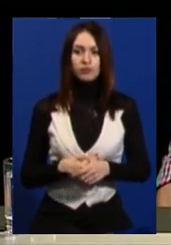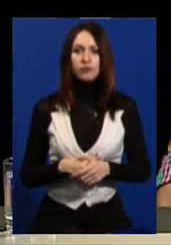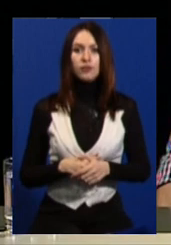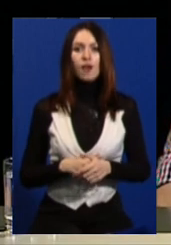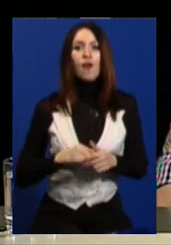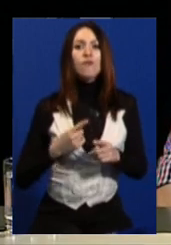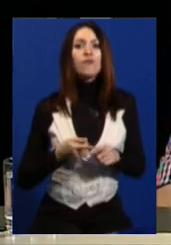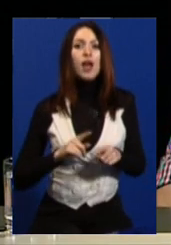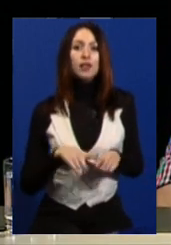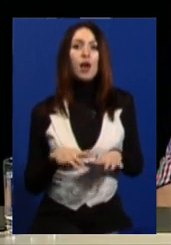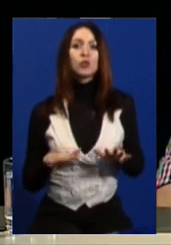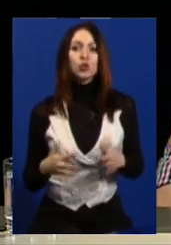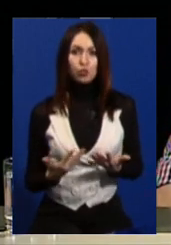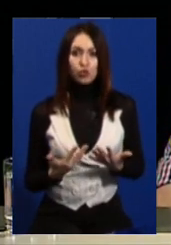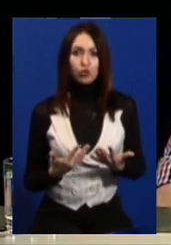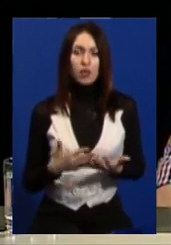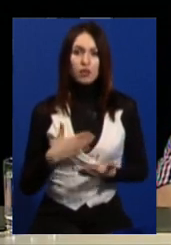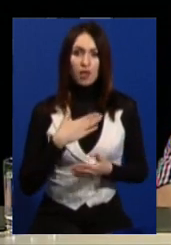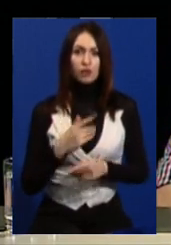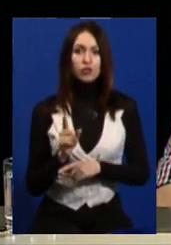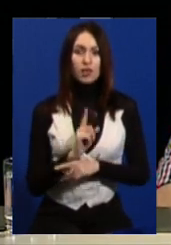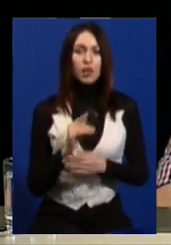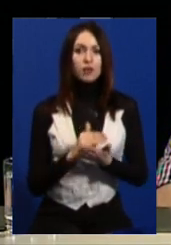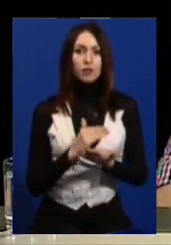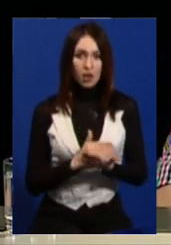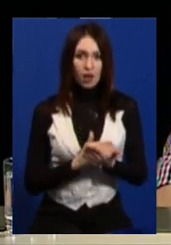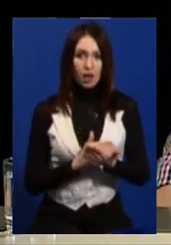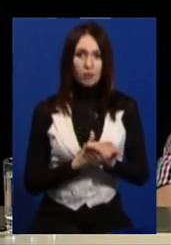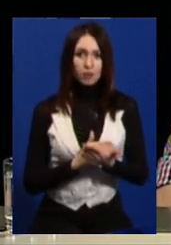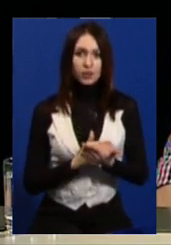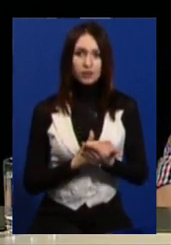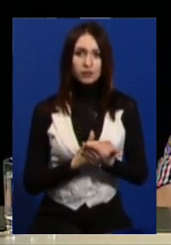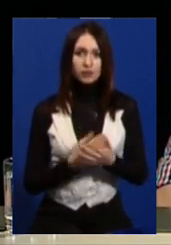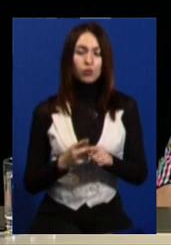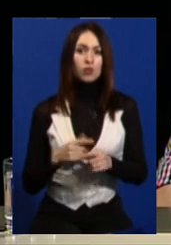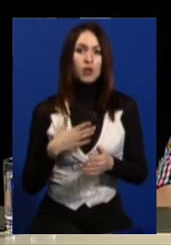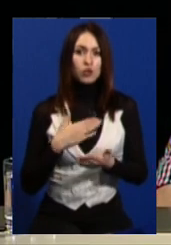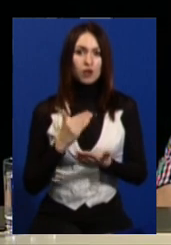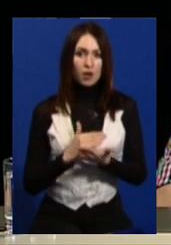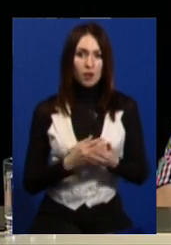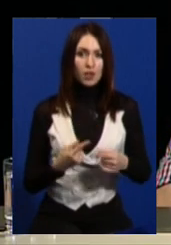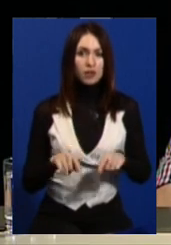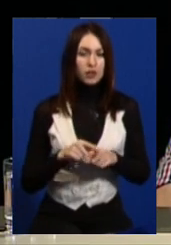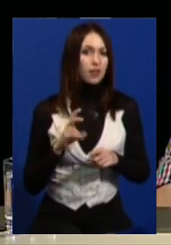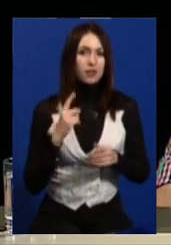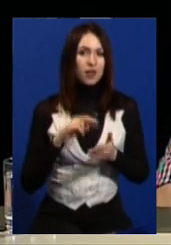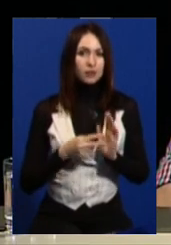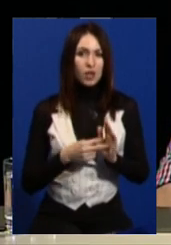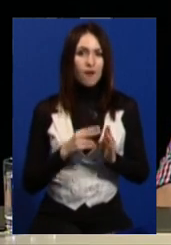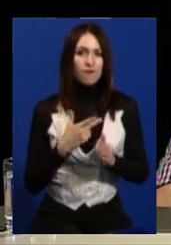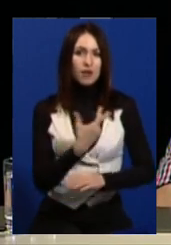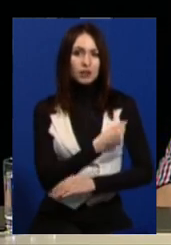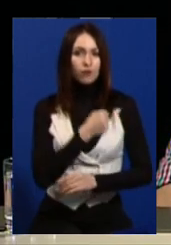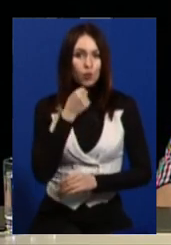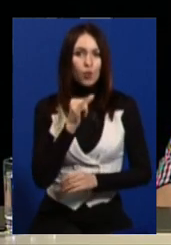В этом случае наши стандартные программы, наша программа иммунизации, она не предполагает вакцинацию взрослых от